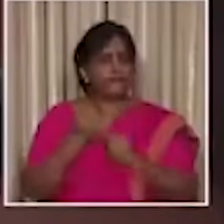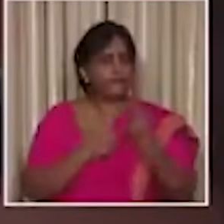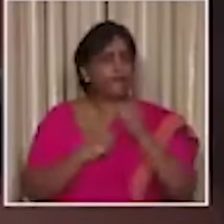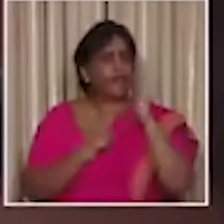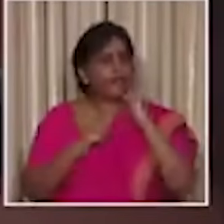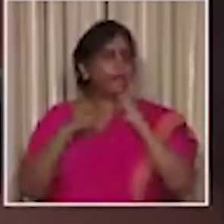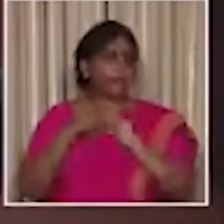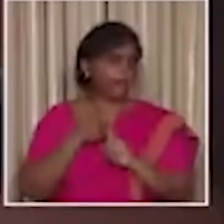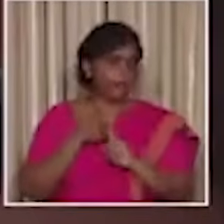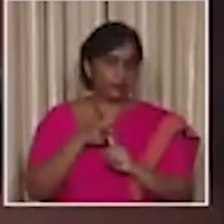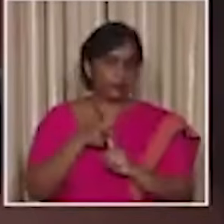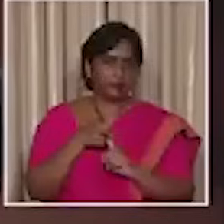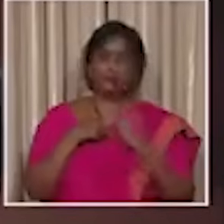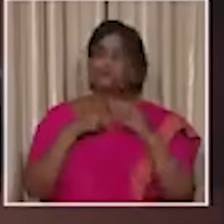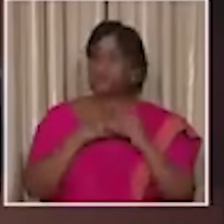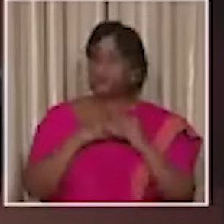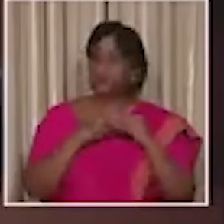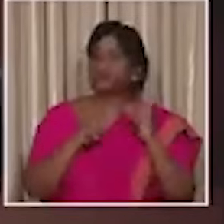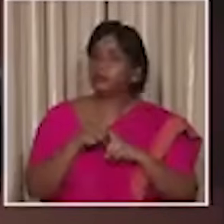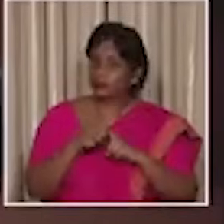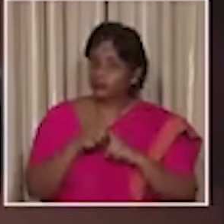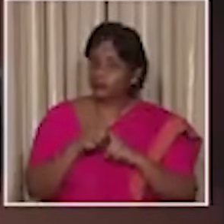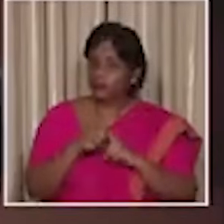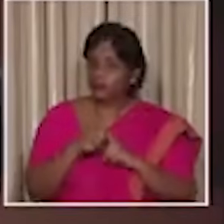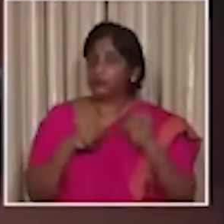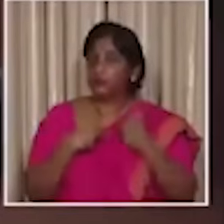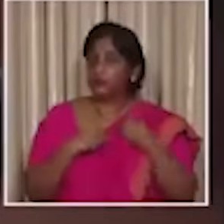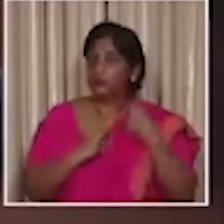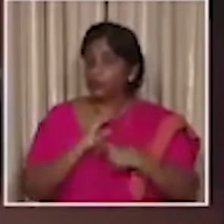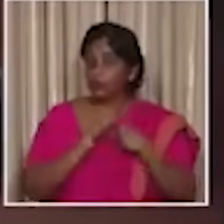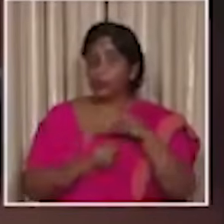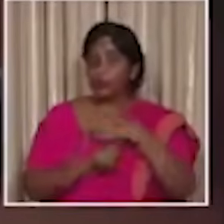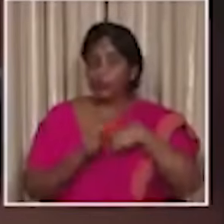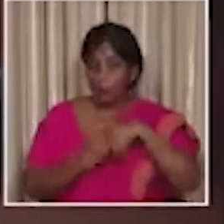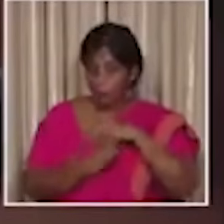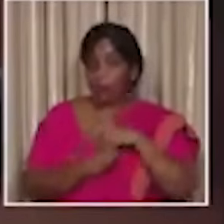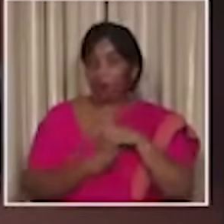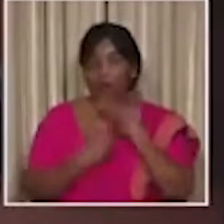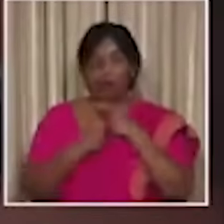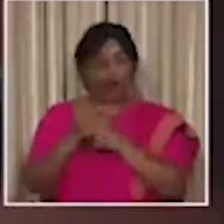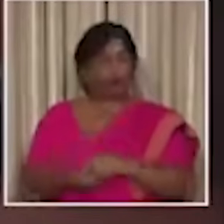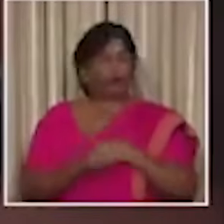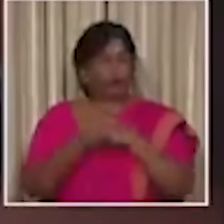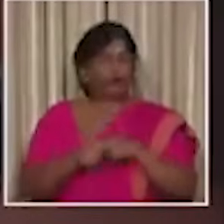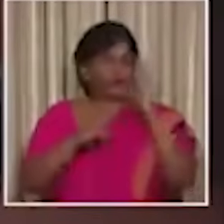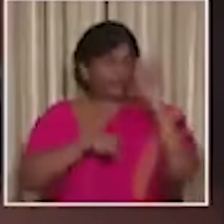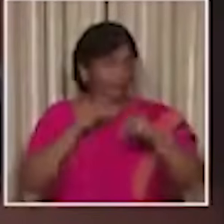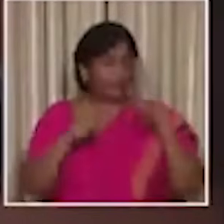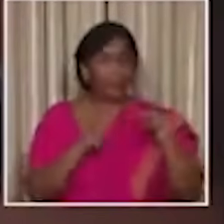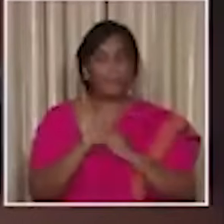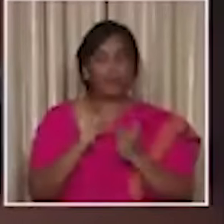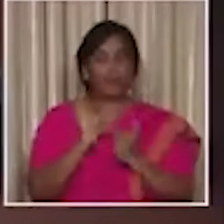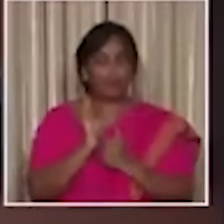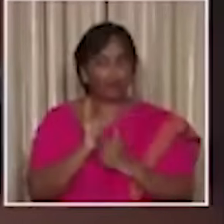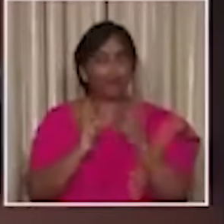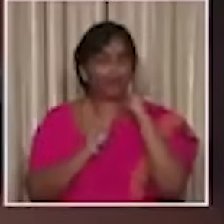ni prasni. Ira ke tunggu ni prasni bawa dapat tu ni. Apirate pohora hadan kena, apirate govitan karna kena atat. Metri ton neka dene